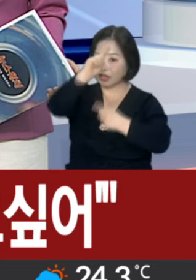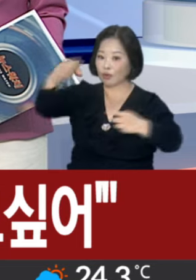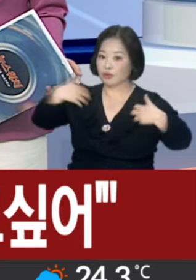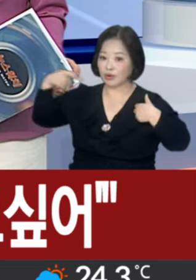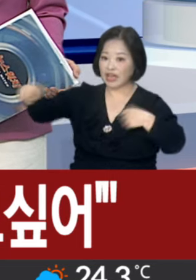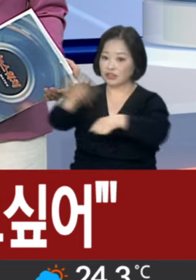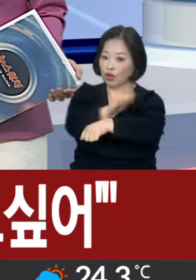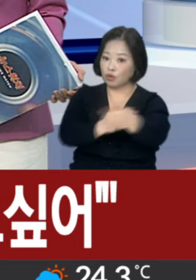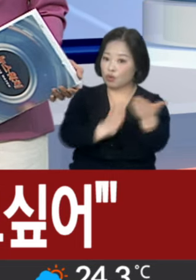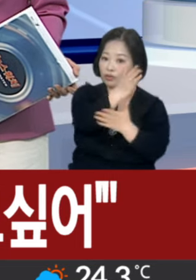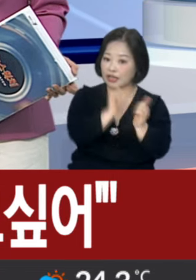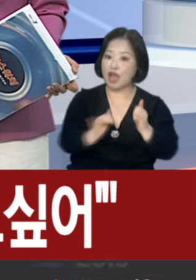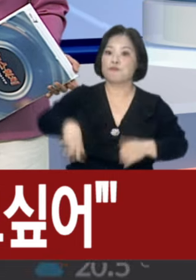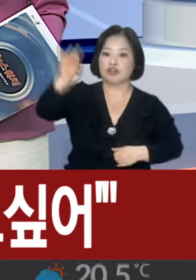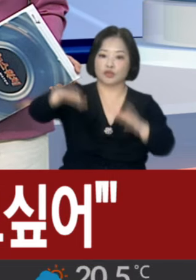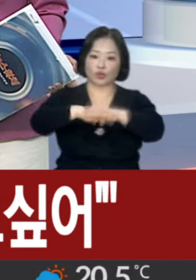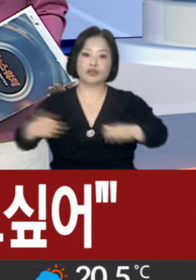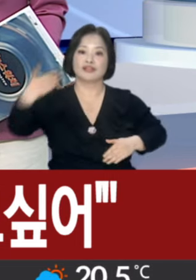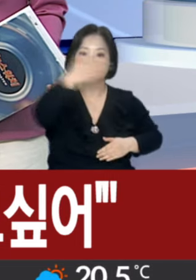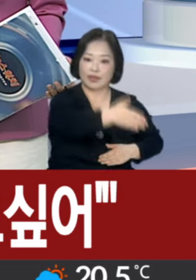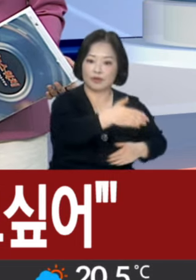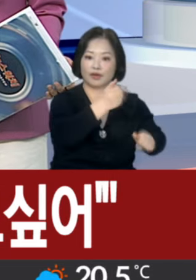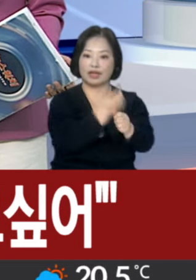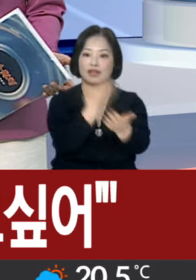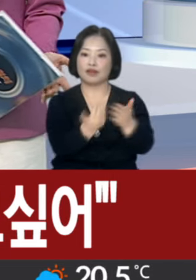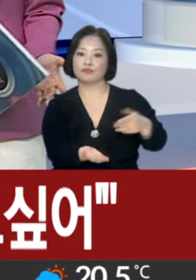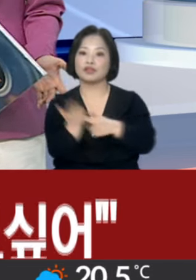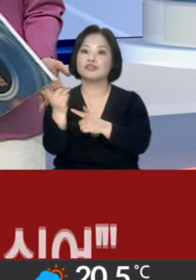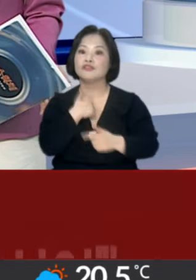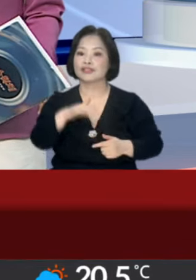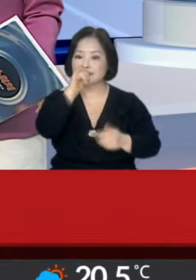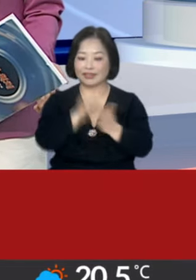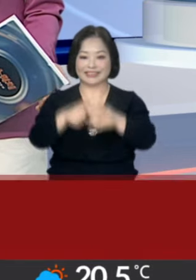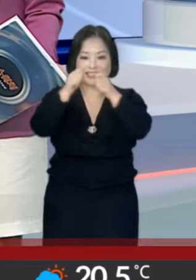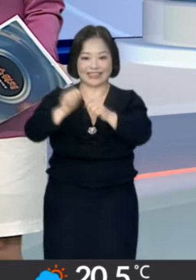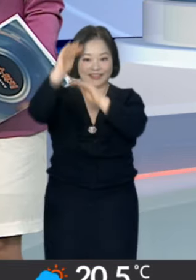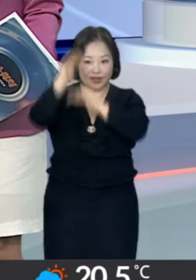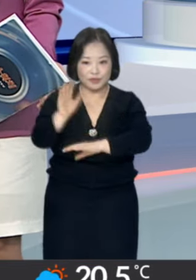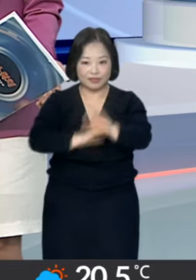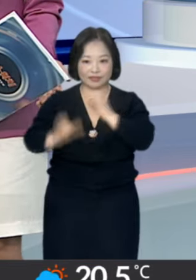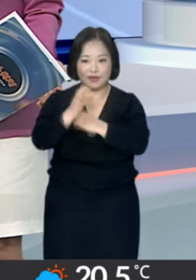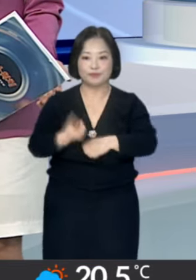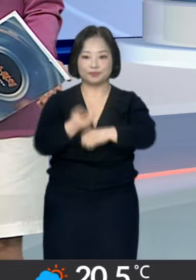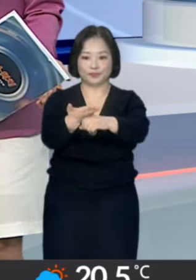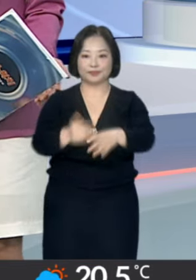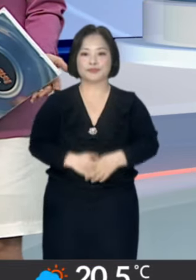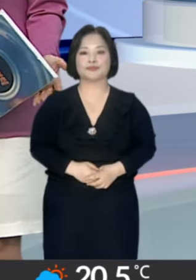전공의들에게 먼저 손을 내밀어 달라고 호소한 바 있습니다 자세한 소식이 들어오는 대로 전해드리도록 하겠습니다